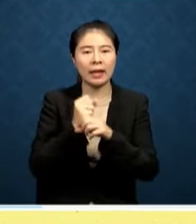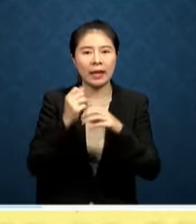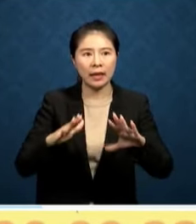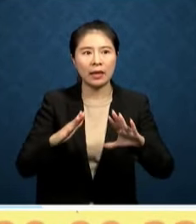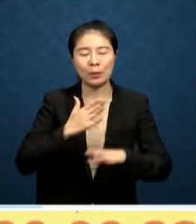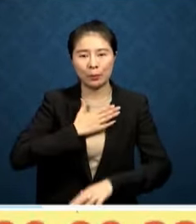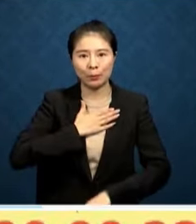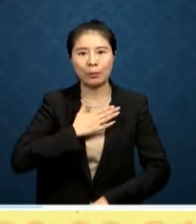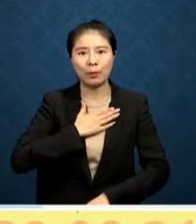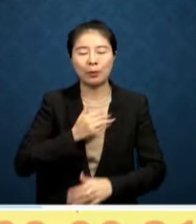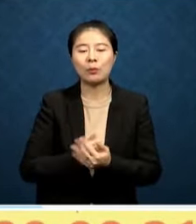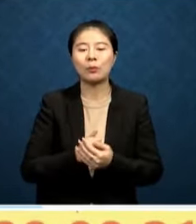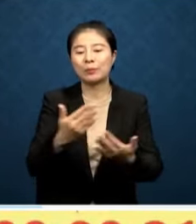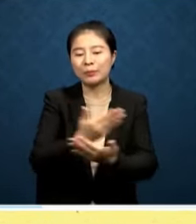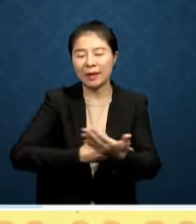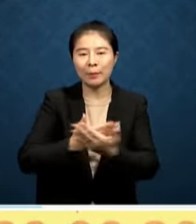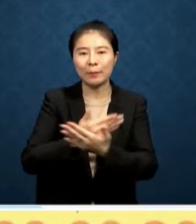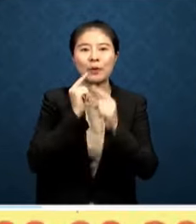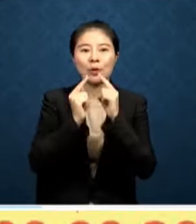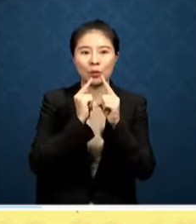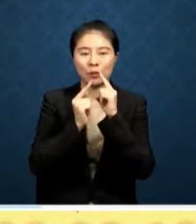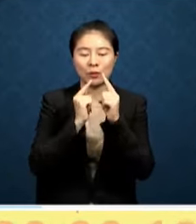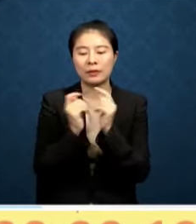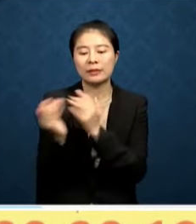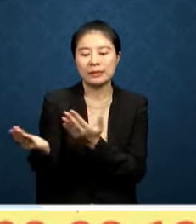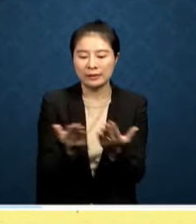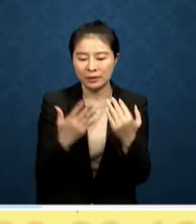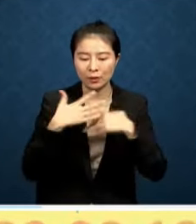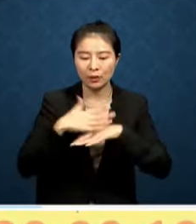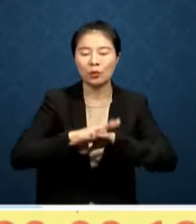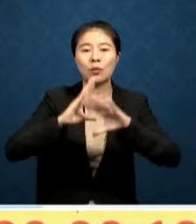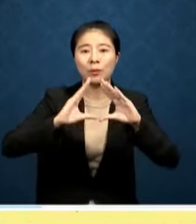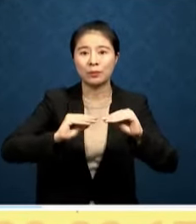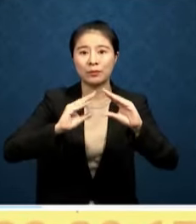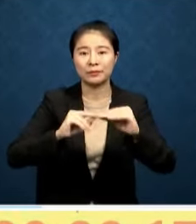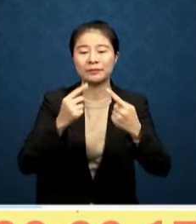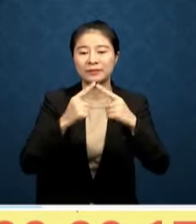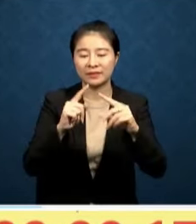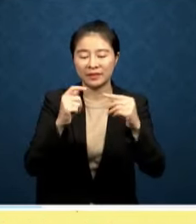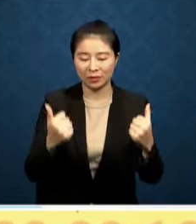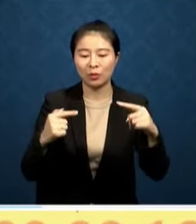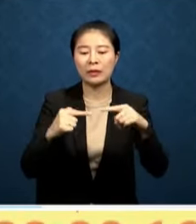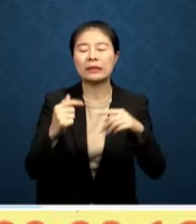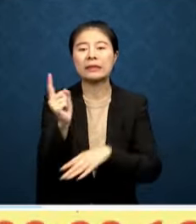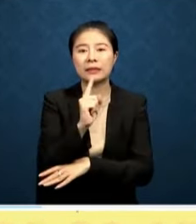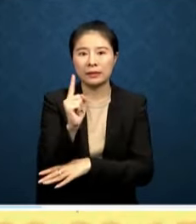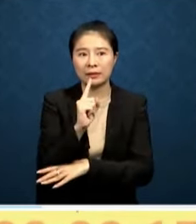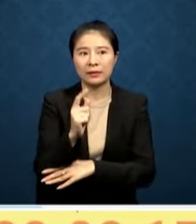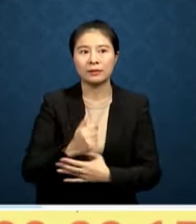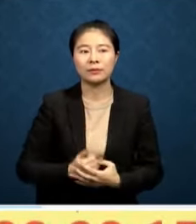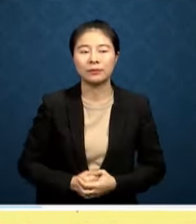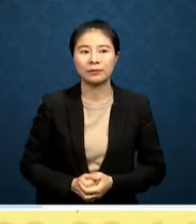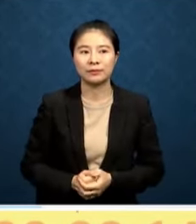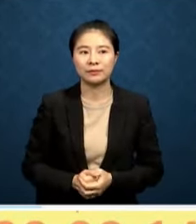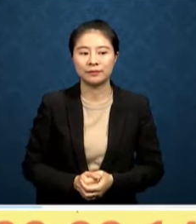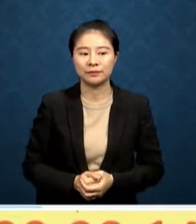จะต้องขอหารือและเชิญประชุมอีกครั้งหนึ่งแต่ในขณะนี้ผม